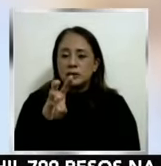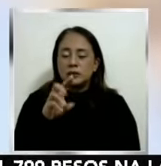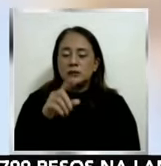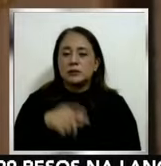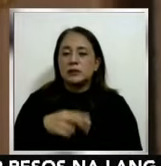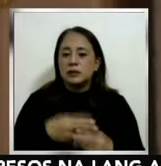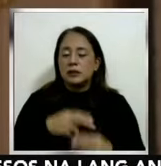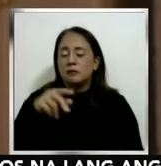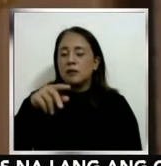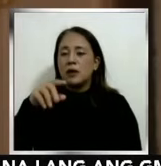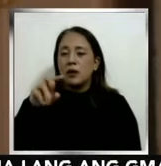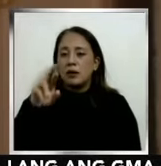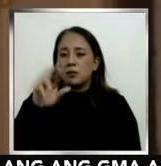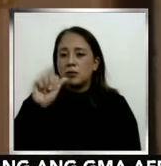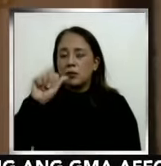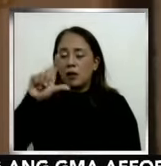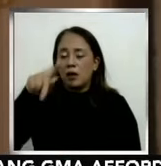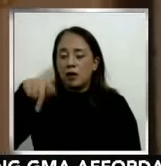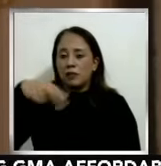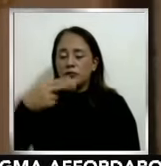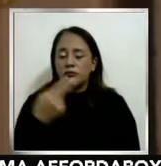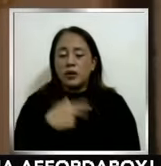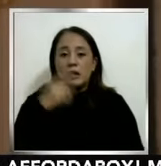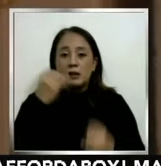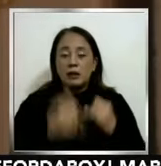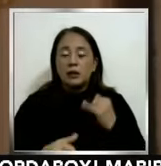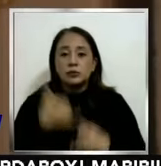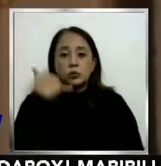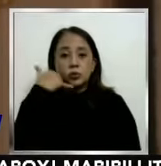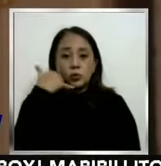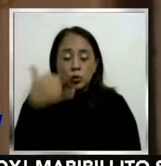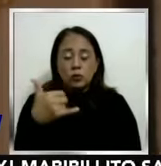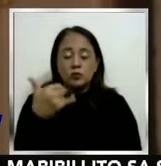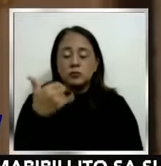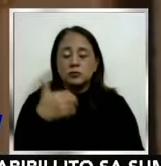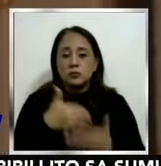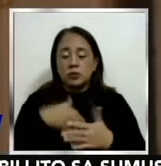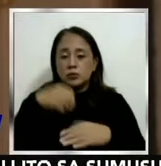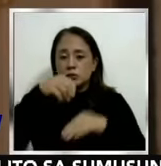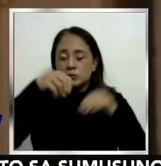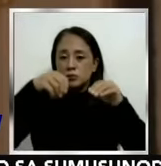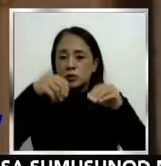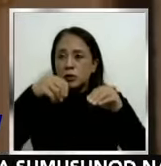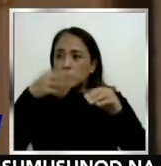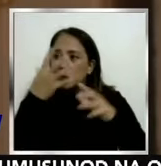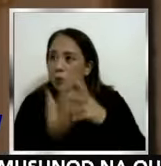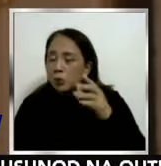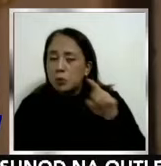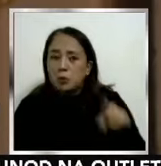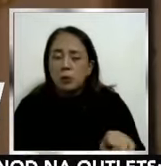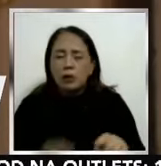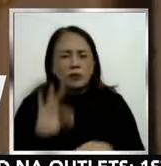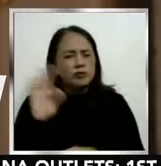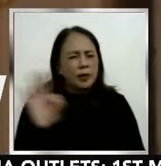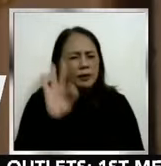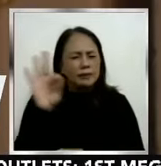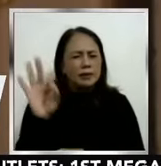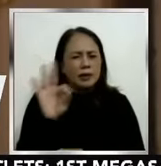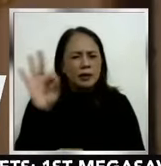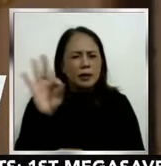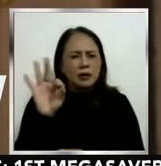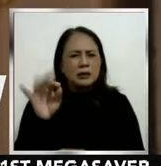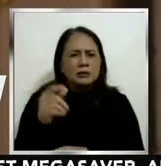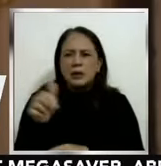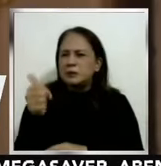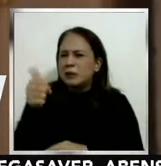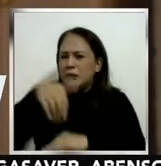Ang huling kausap ng biktima natin bago siya nawala, no? Nung Friday, or less 10 p.m., ay